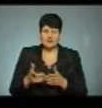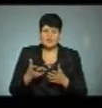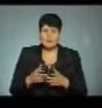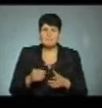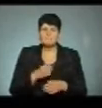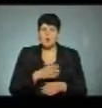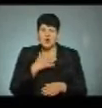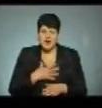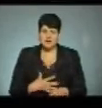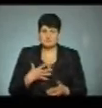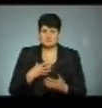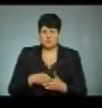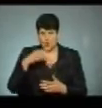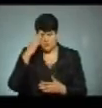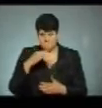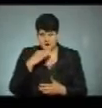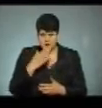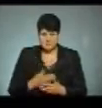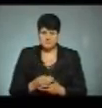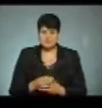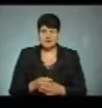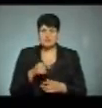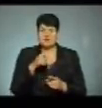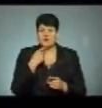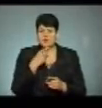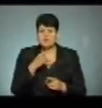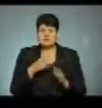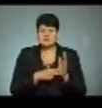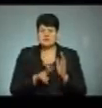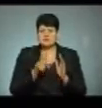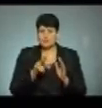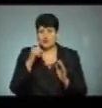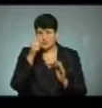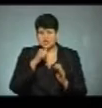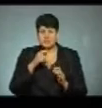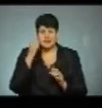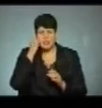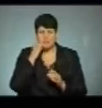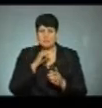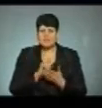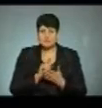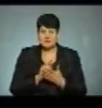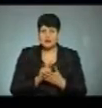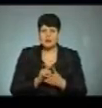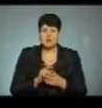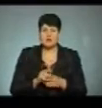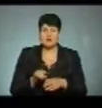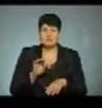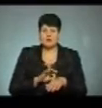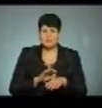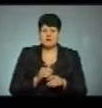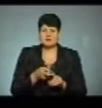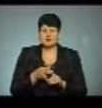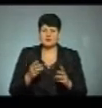слідча Нацполіції області Андріана Слободян. За її словами, 72-річний пенсіонер помер через запалення рани. В